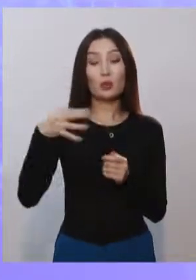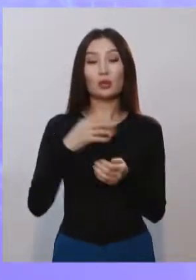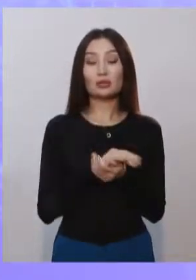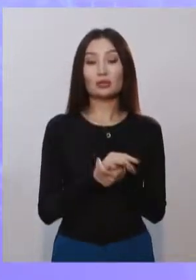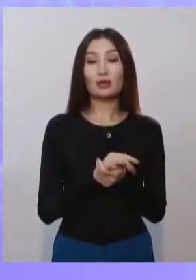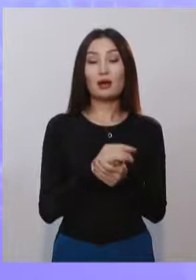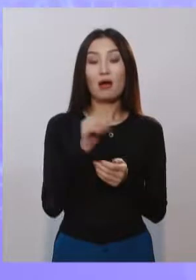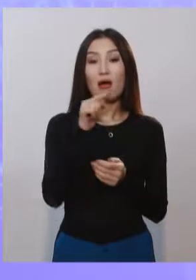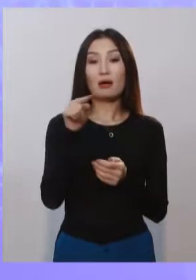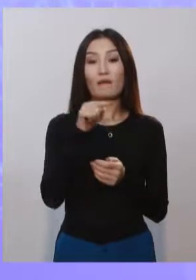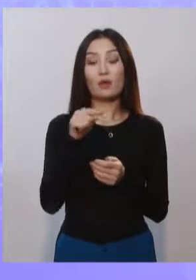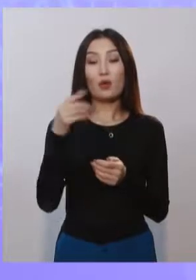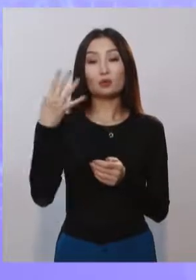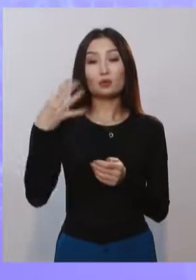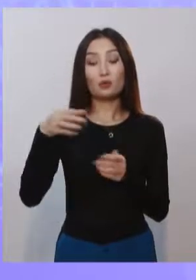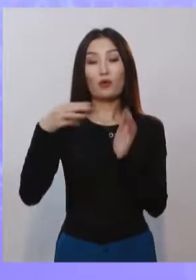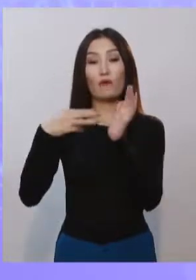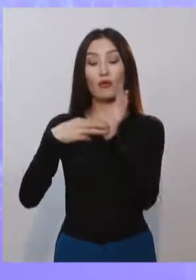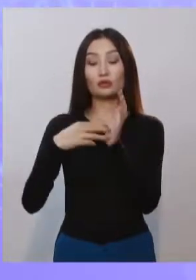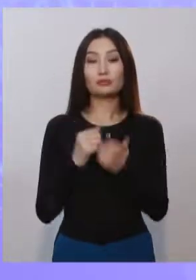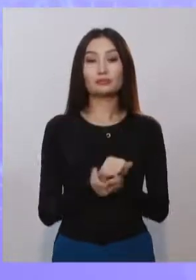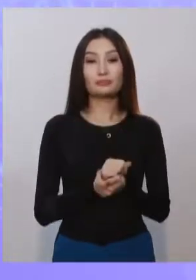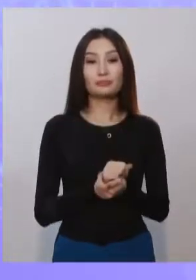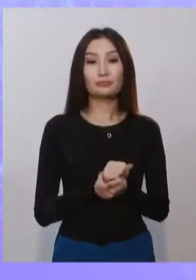равно 48